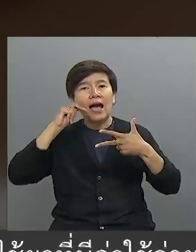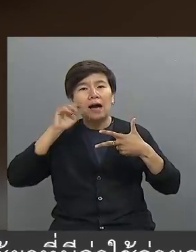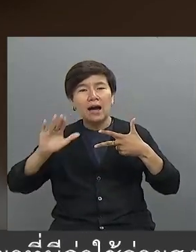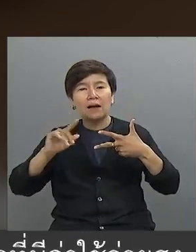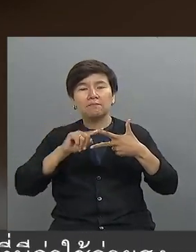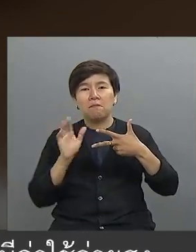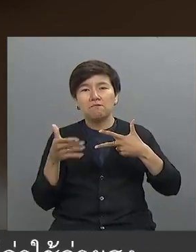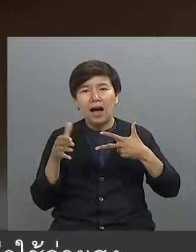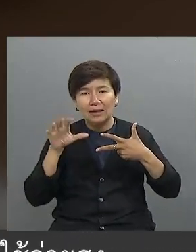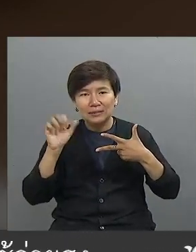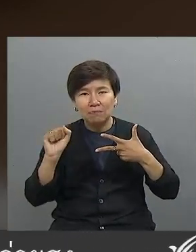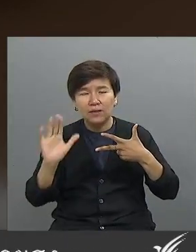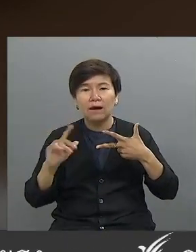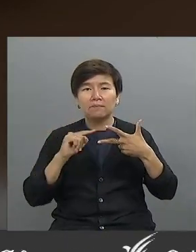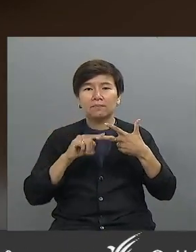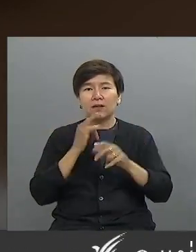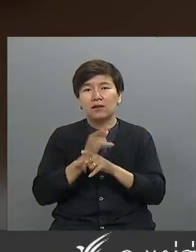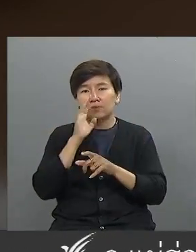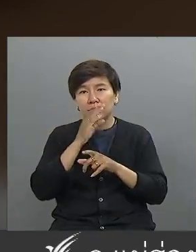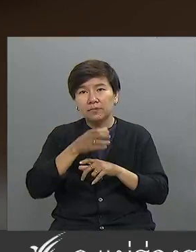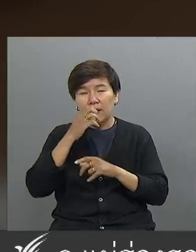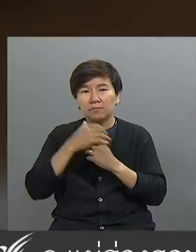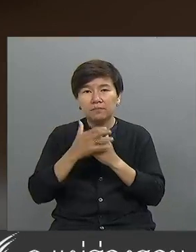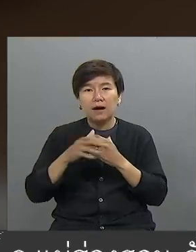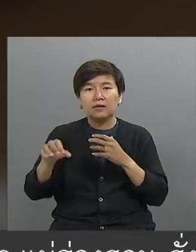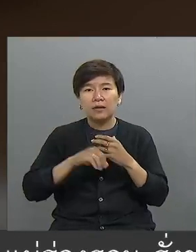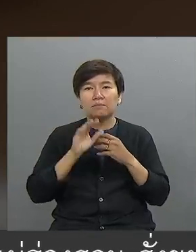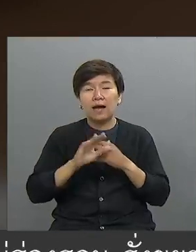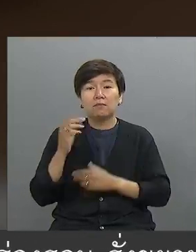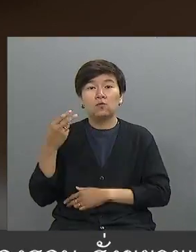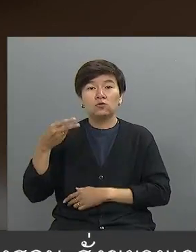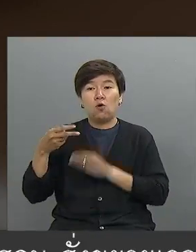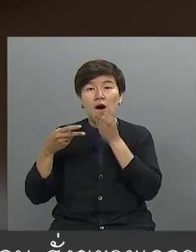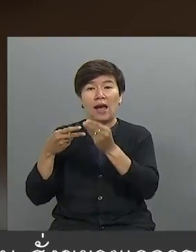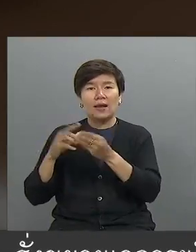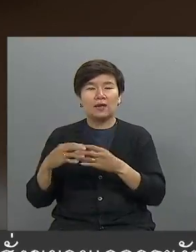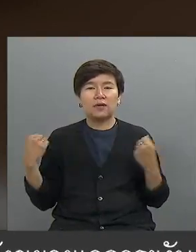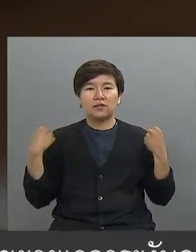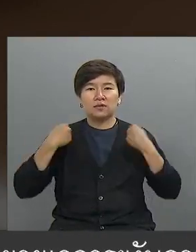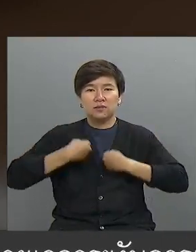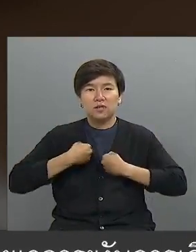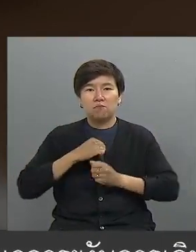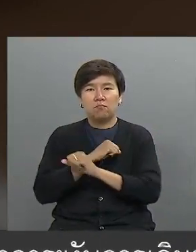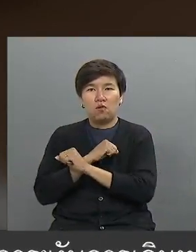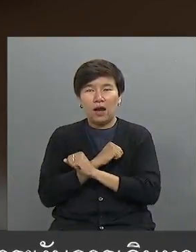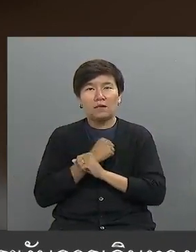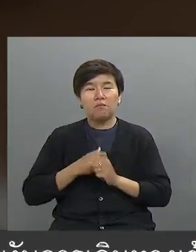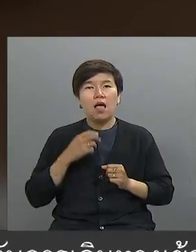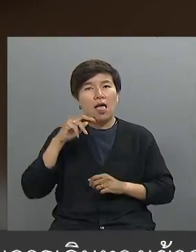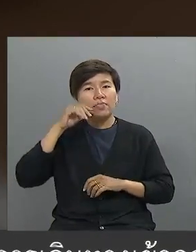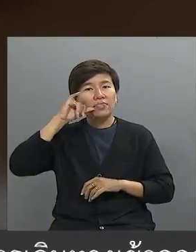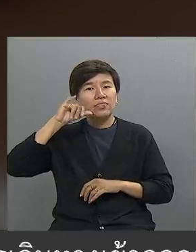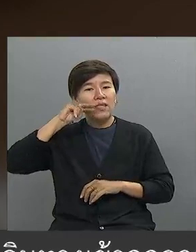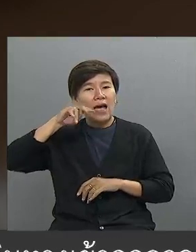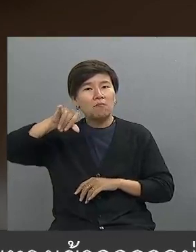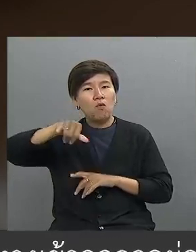ห้ามดื่มสุราและ2ให้ก็คือให้สวมเสื้อชูชีพหรือนำอุปกรณ์ที่ลอยน้ำติดตัวไปด้วยอย่างเช่น